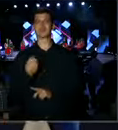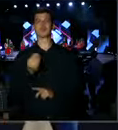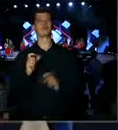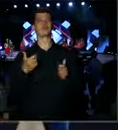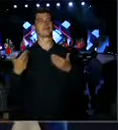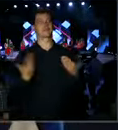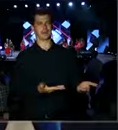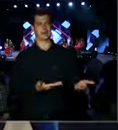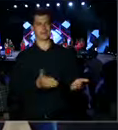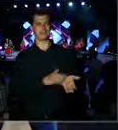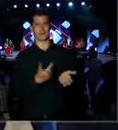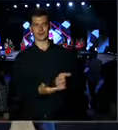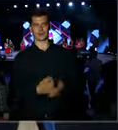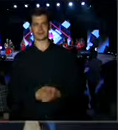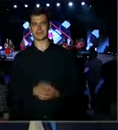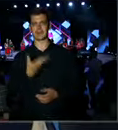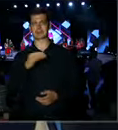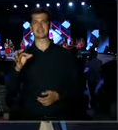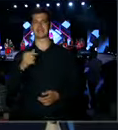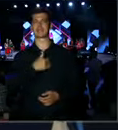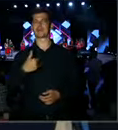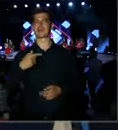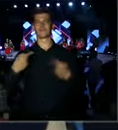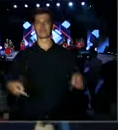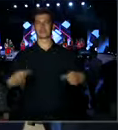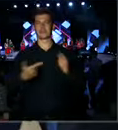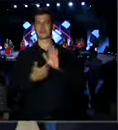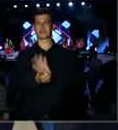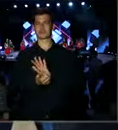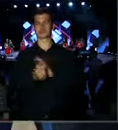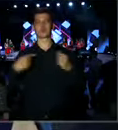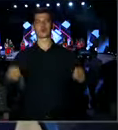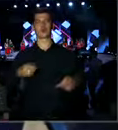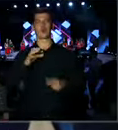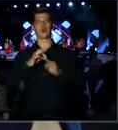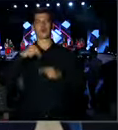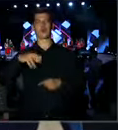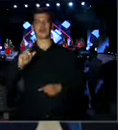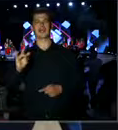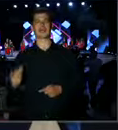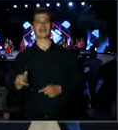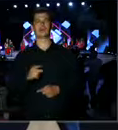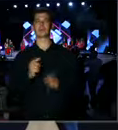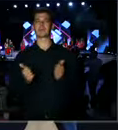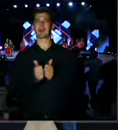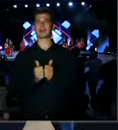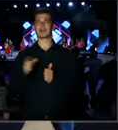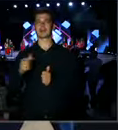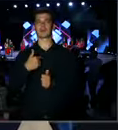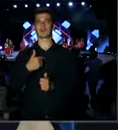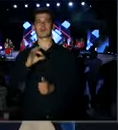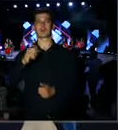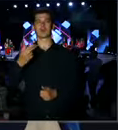otrzyma, jakie nagrody otrzyma Miss Polski na wózku 2016. Wózek Quickie od partnera Fundacji